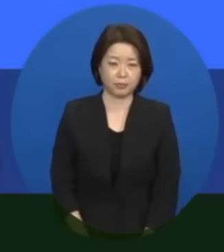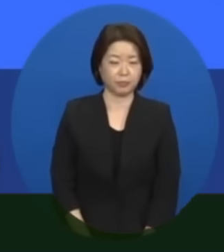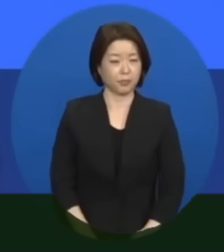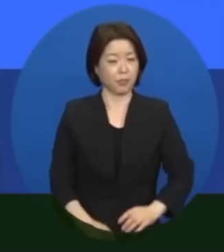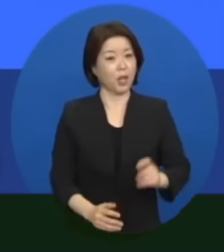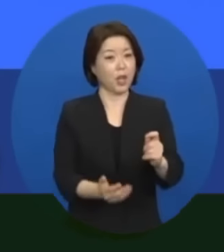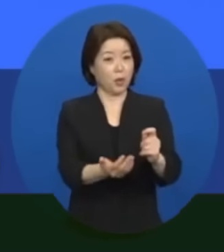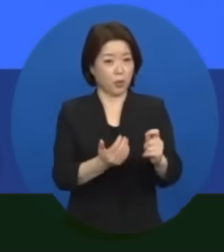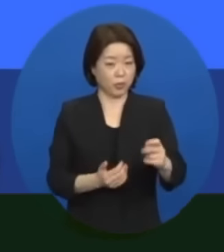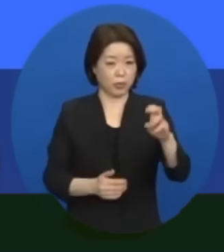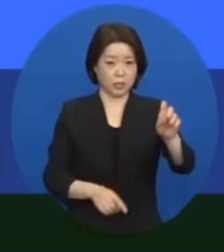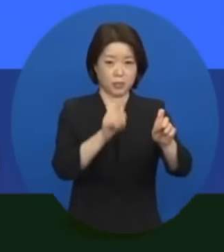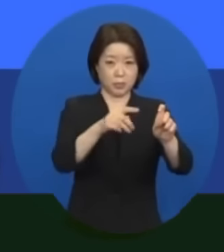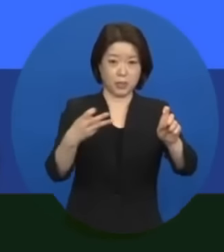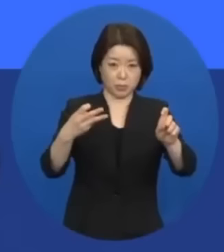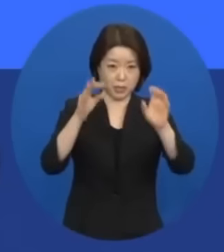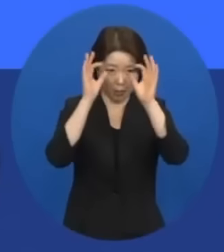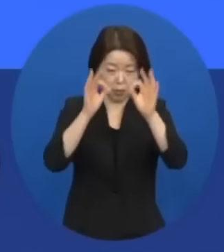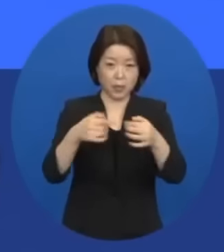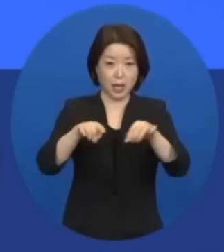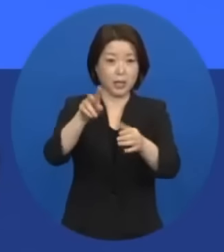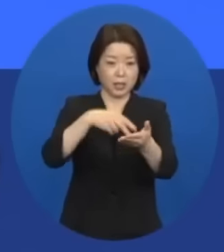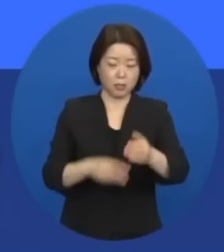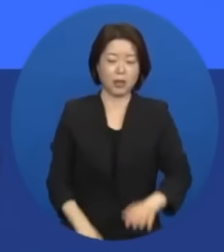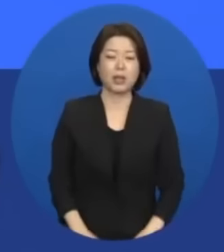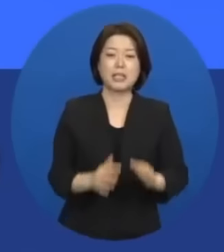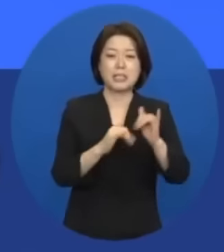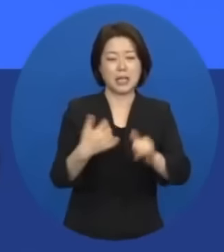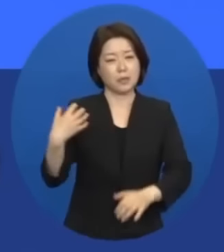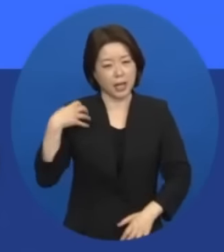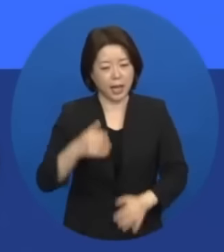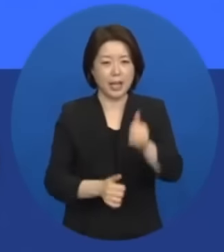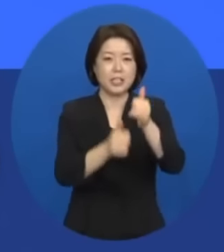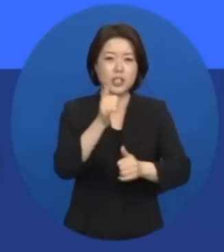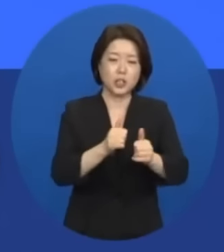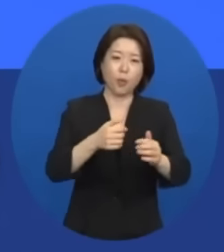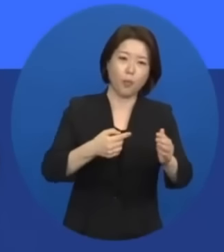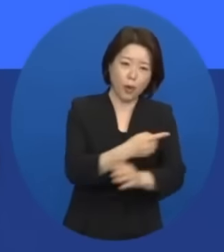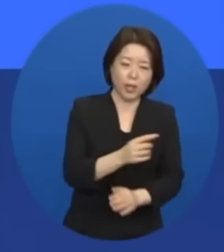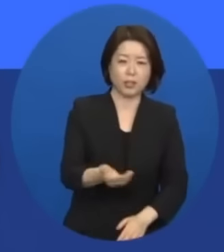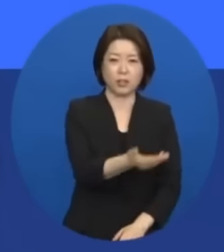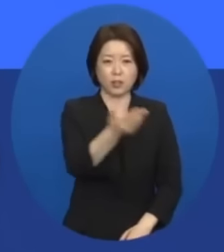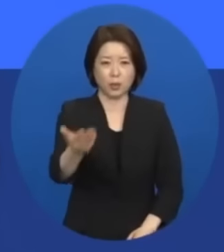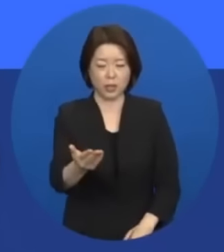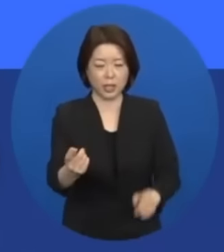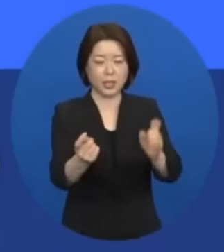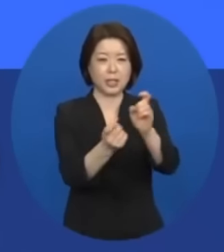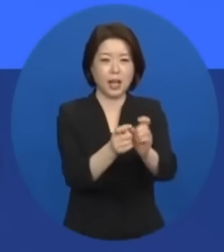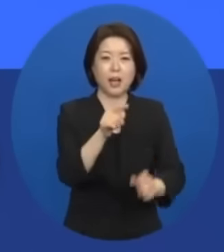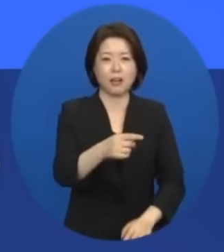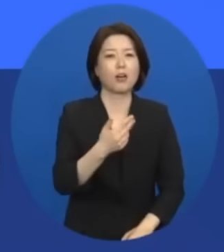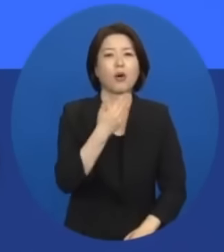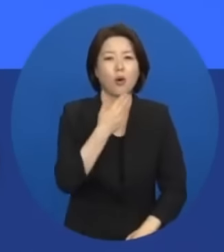고백을 하죠 우리 함께 읽어 볼까요 시작 사람이 감당할 시험밖에는 너희가 당한 것이 없나니